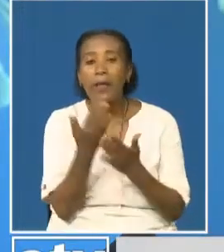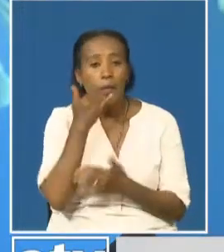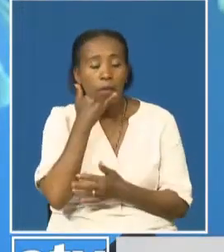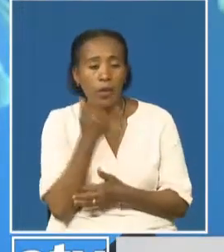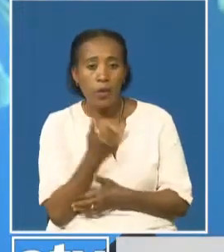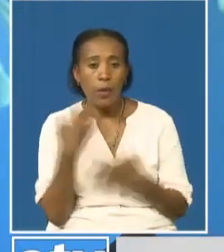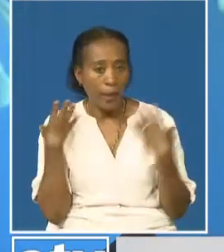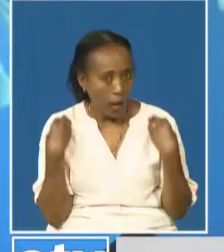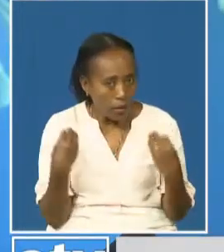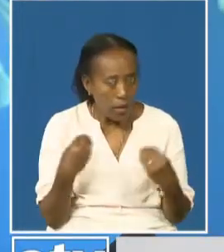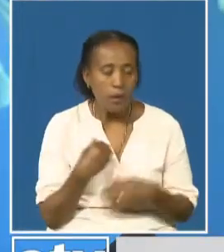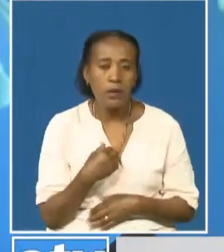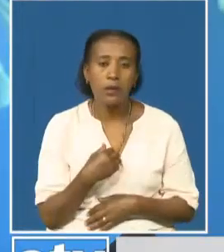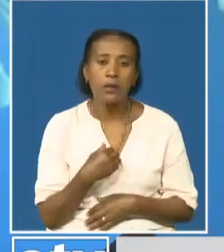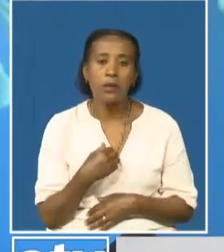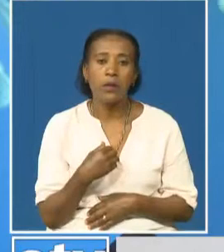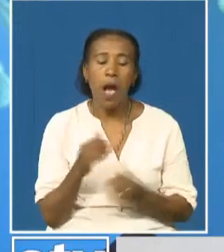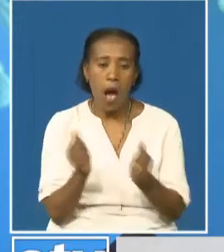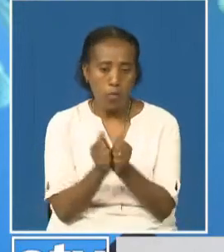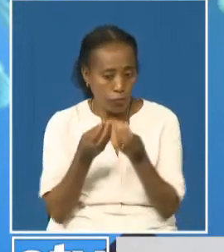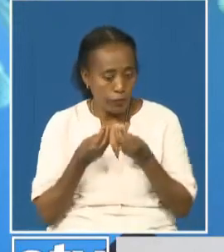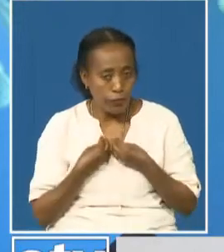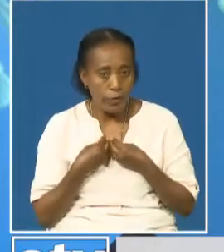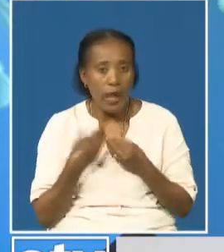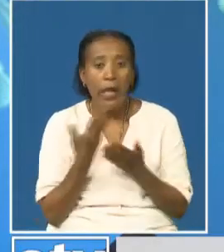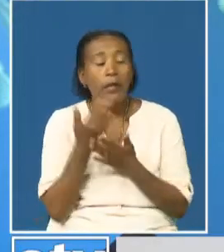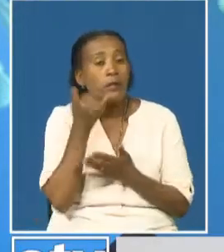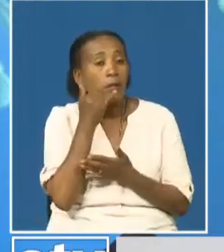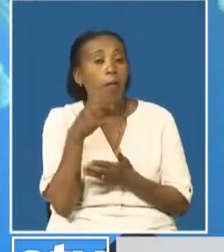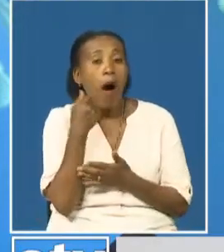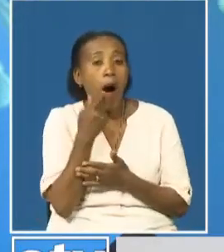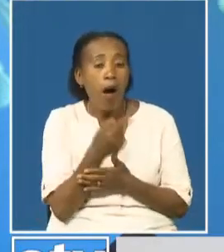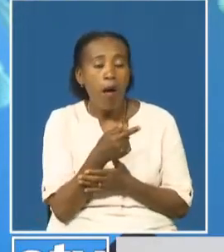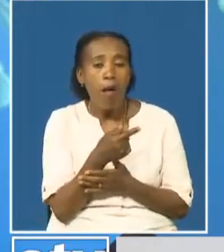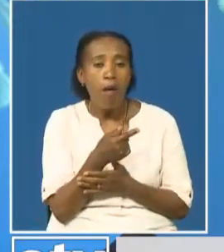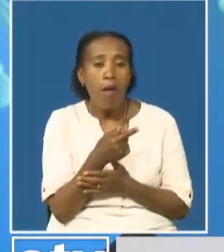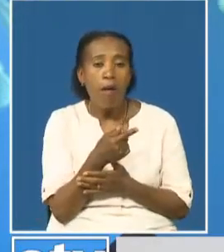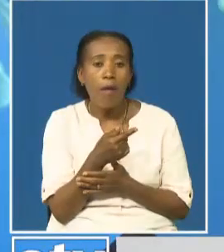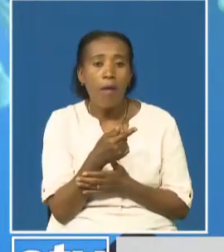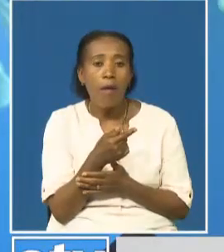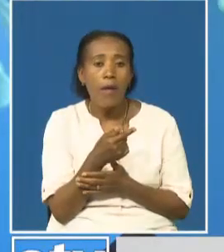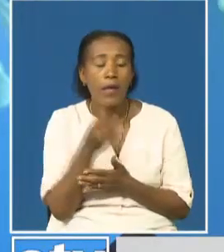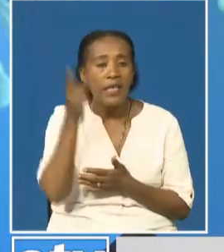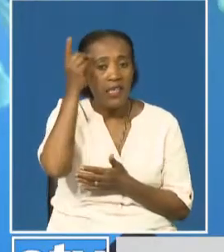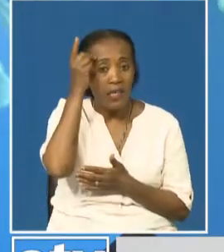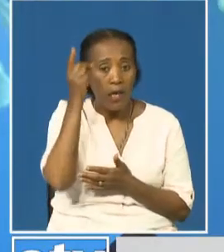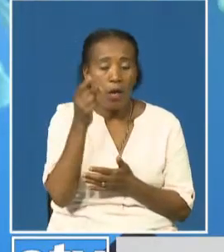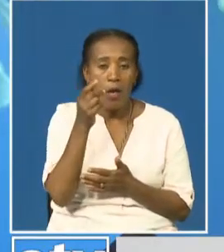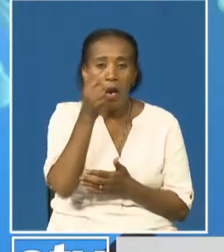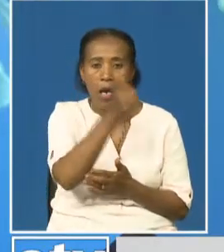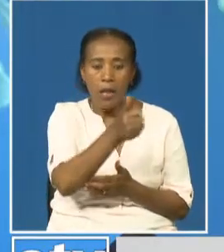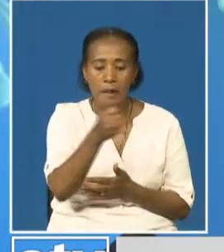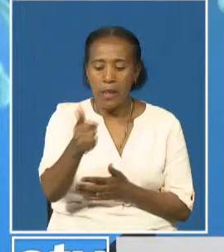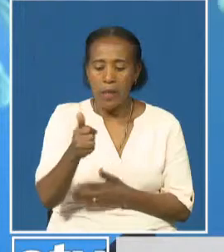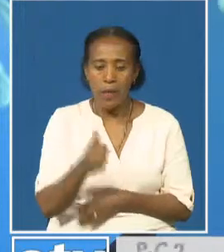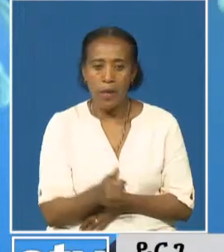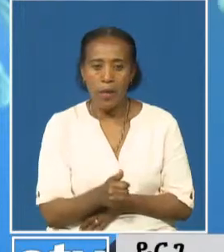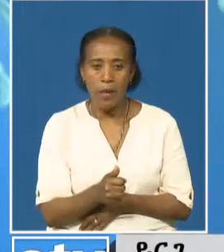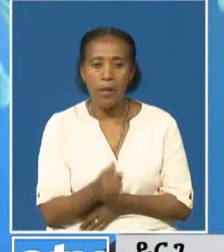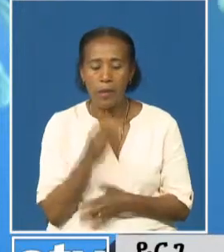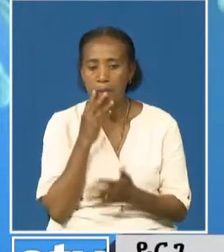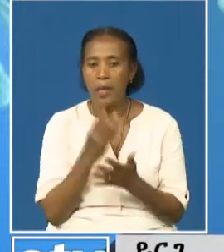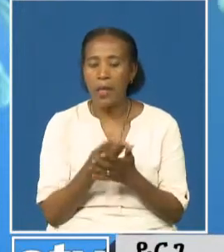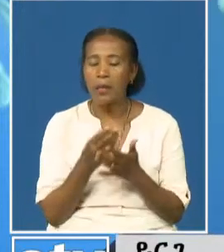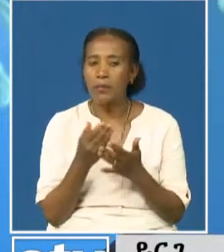የሚደውሉልን አብሮ ይስጥልን ኬት ነው የሚደውሉልን ማንንም በል ይርጋ ባላለው ከአዲስ አበባ ነው